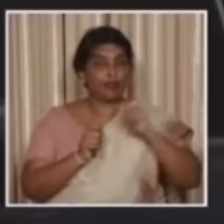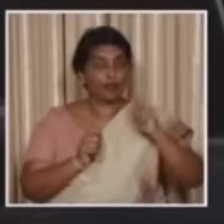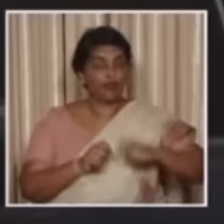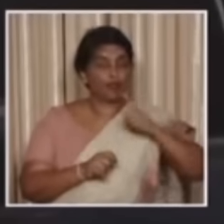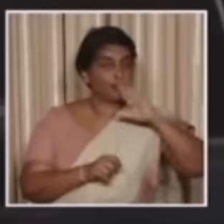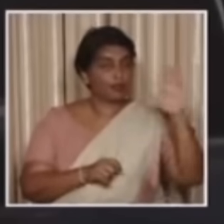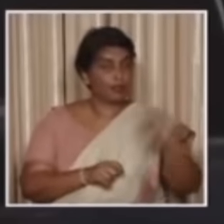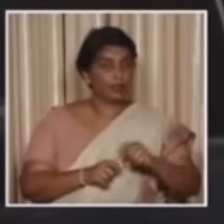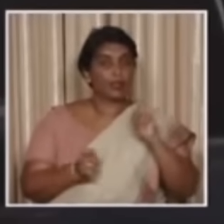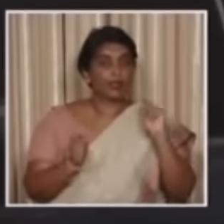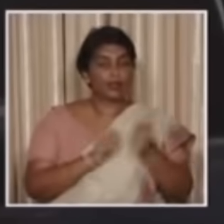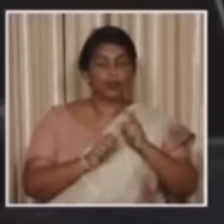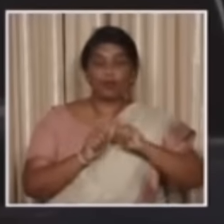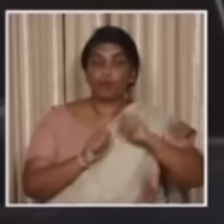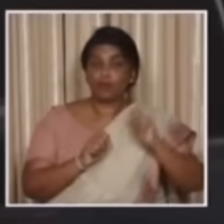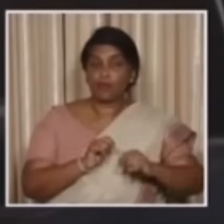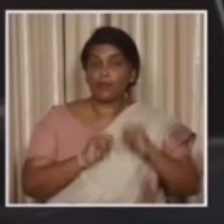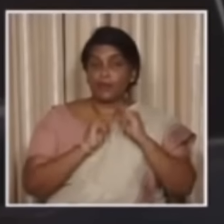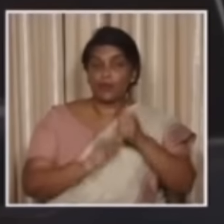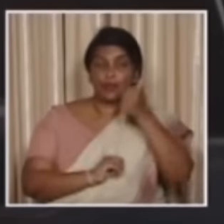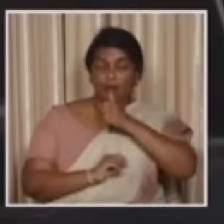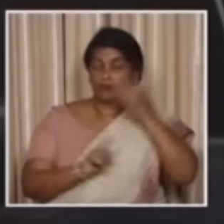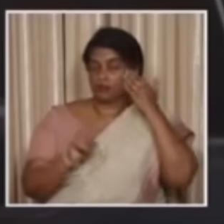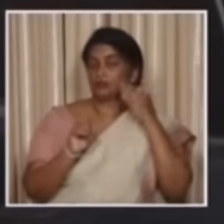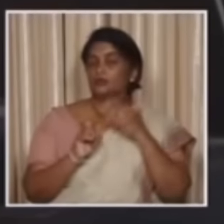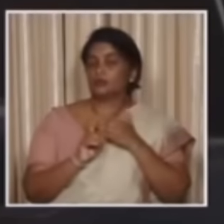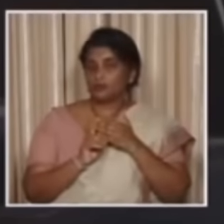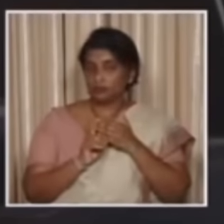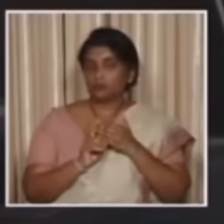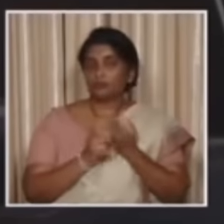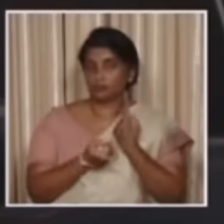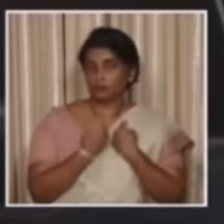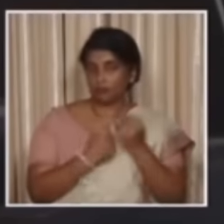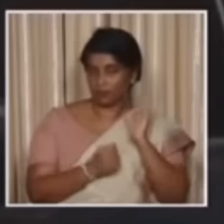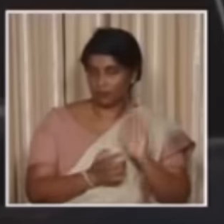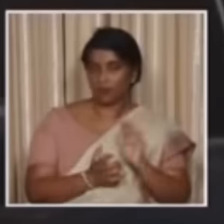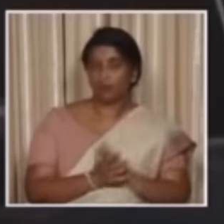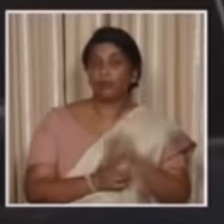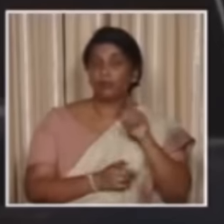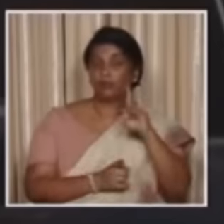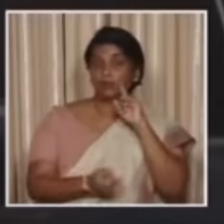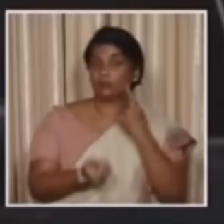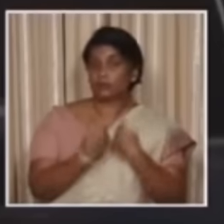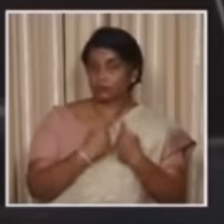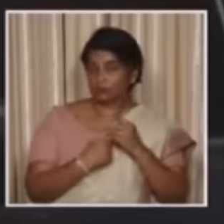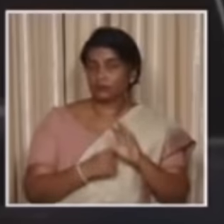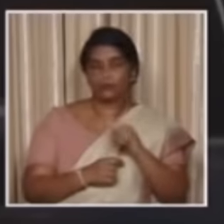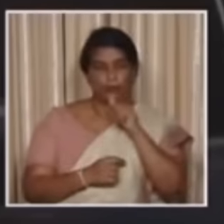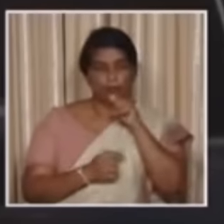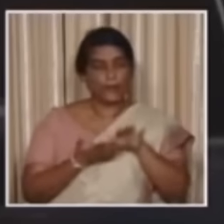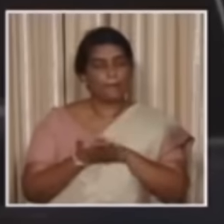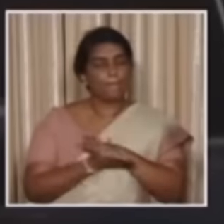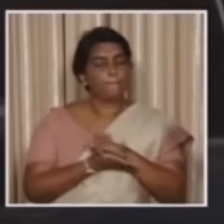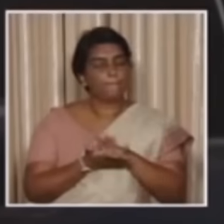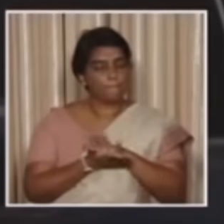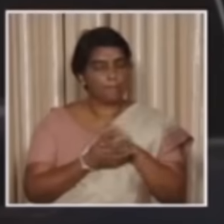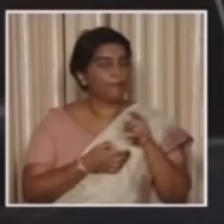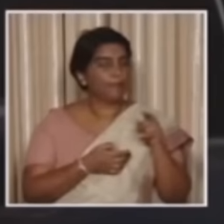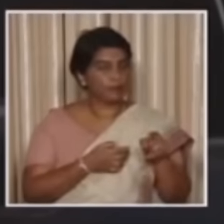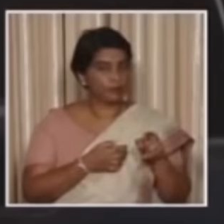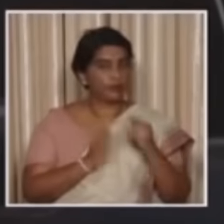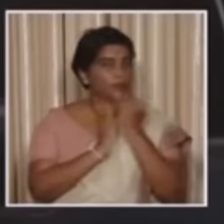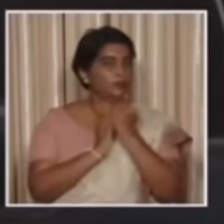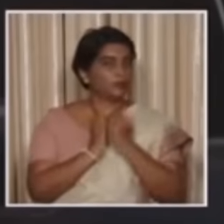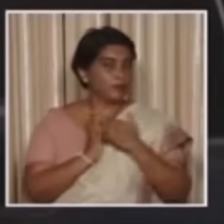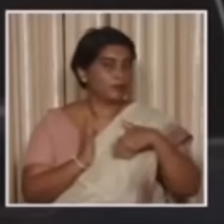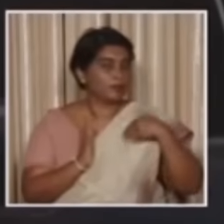मे क्रिकेट बोर्ड के तीर दूषण वंचा पिलिबंद विमर्शन अक्कर ये विमर्शने इत पेहदील खरण